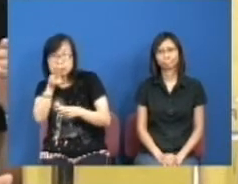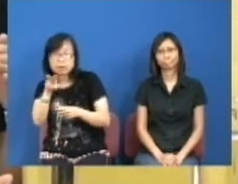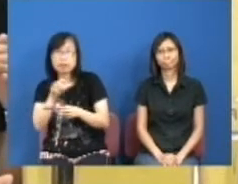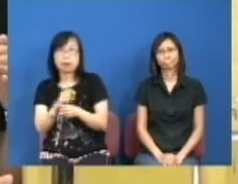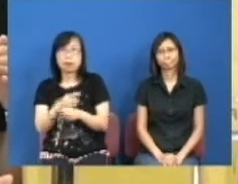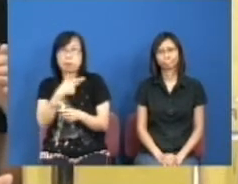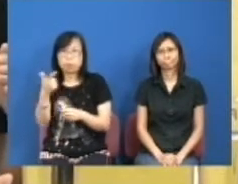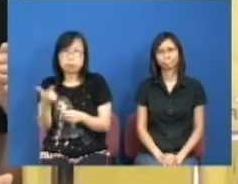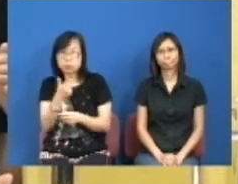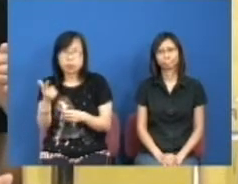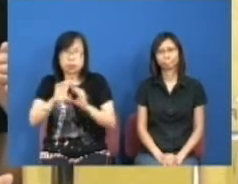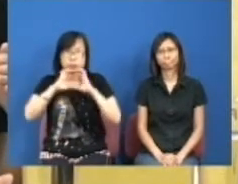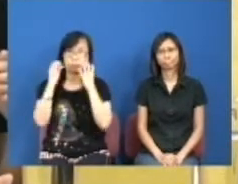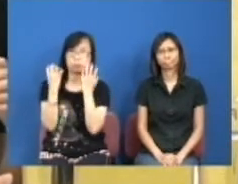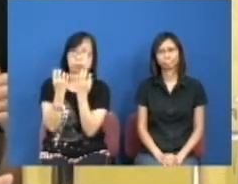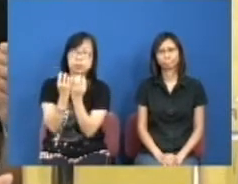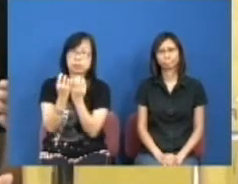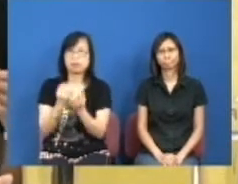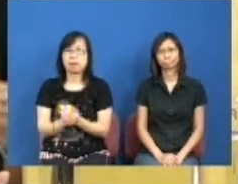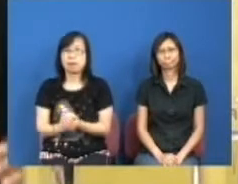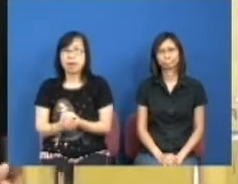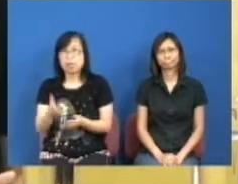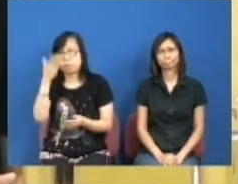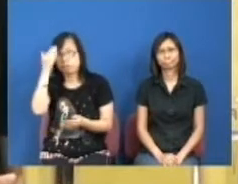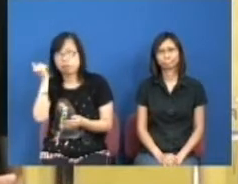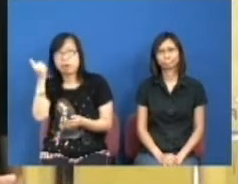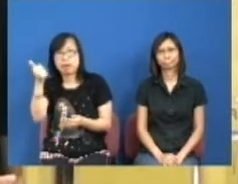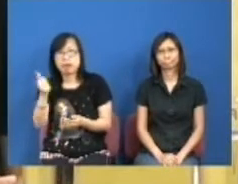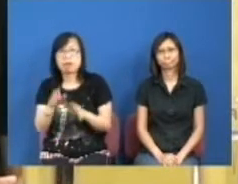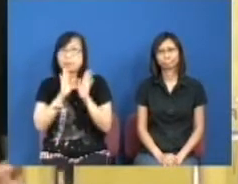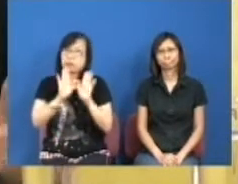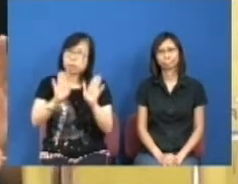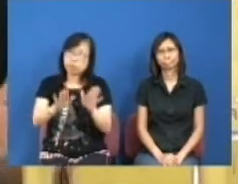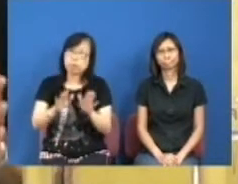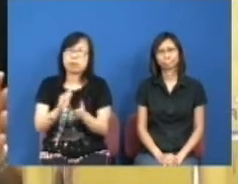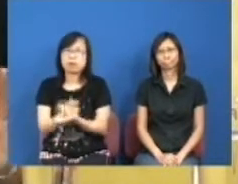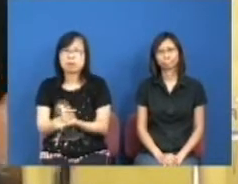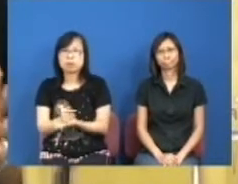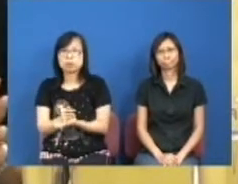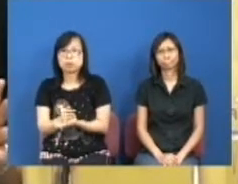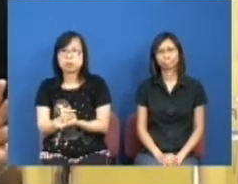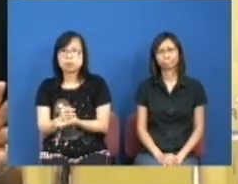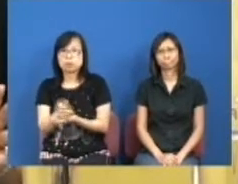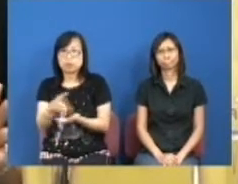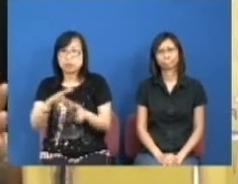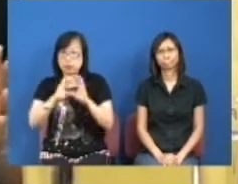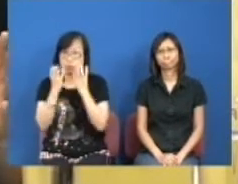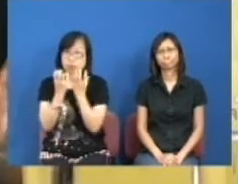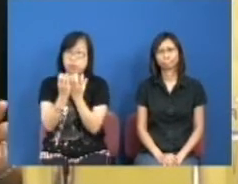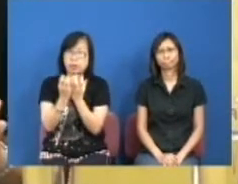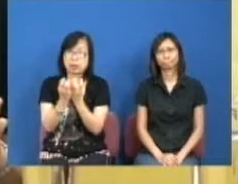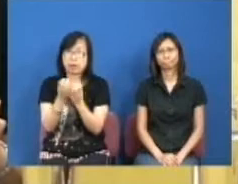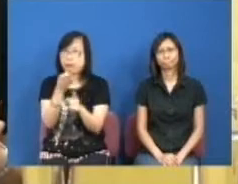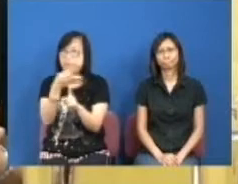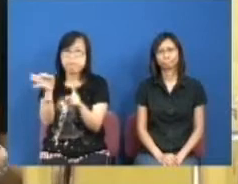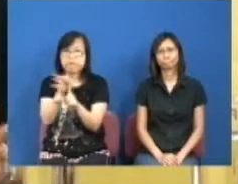很多這些這樣的組織其實就是以福利為主，以服務為主。所以我們可以說這些組織同樣是非